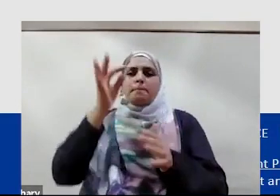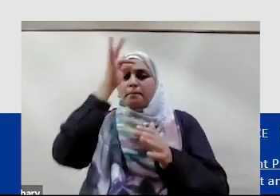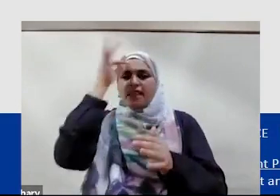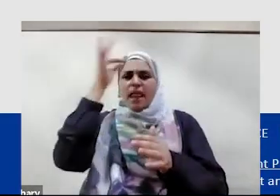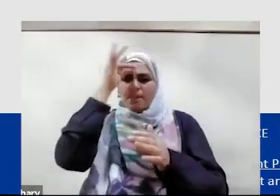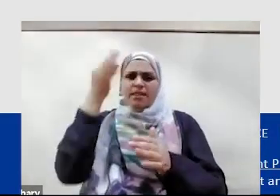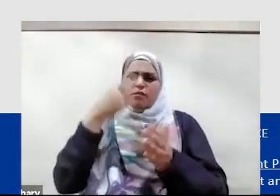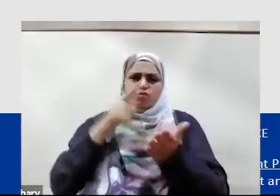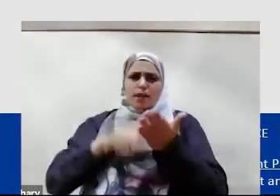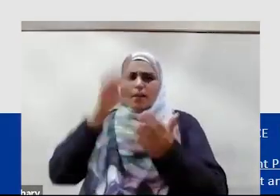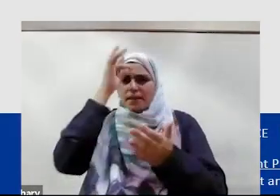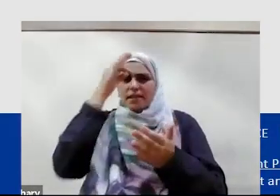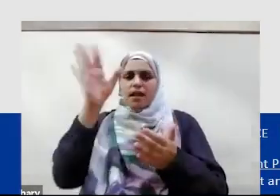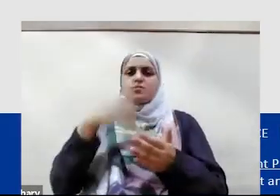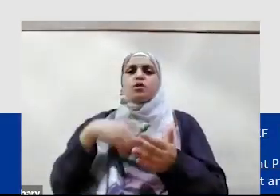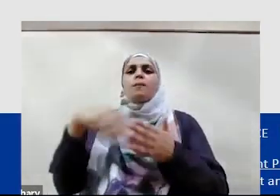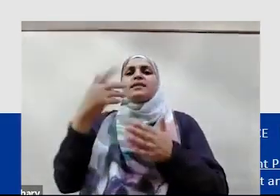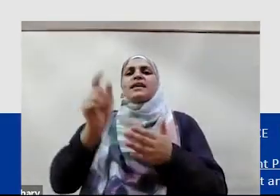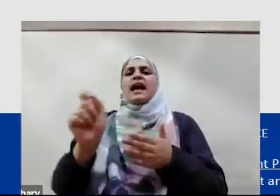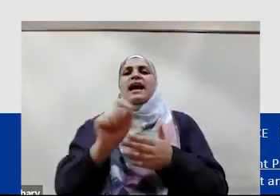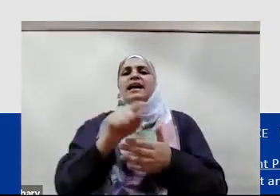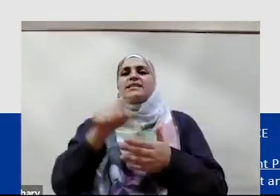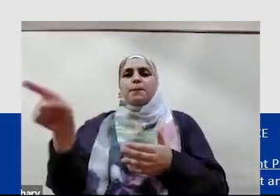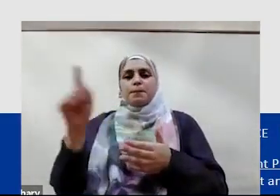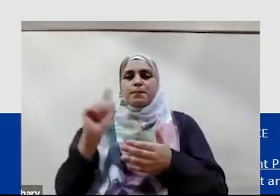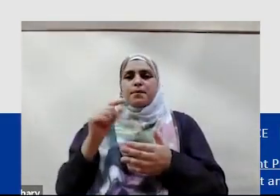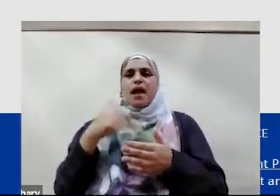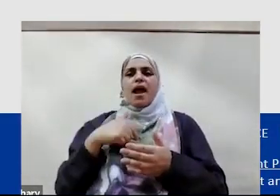وبعد كده أكتب برضو اسم الدرجة